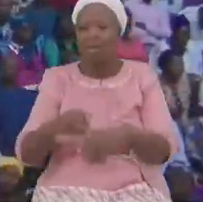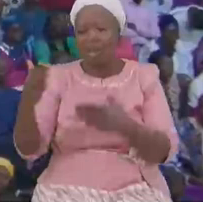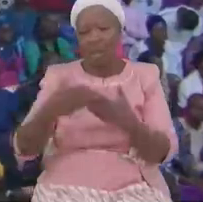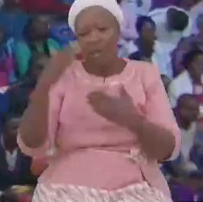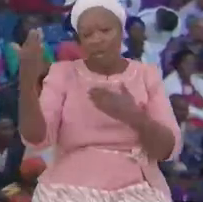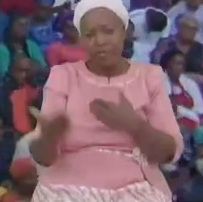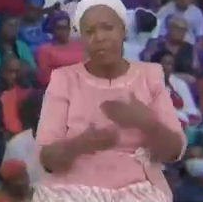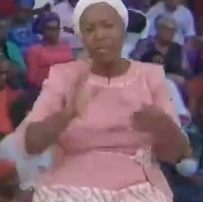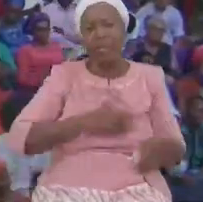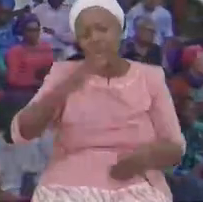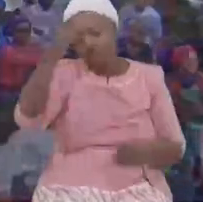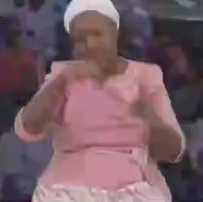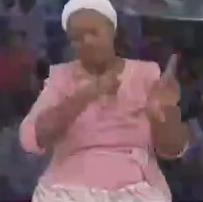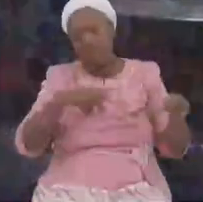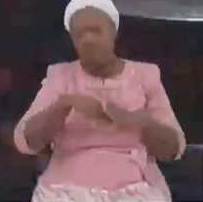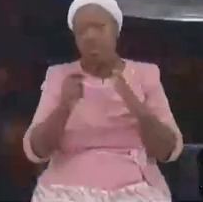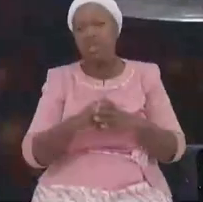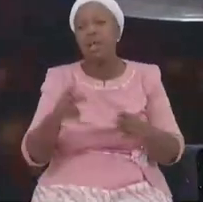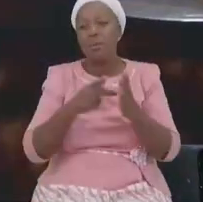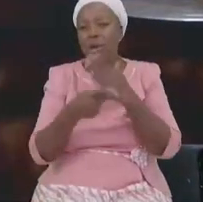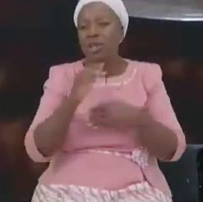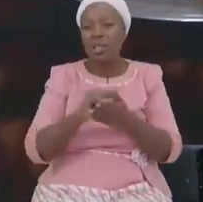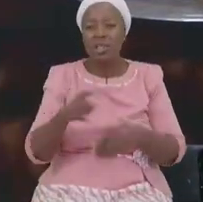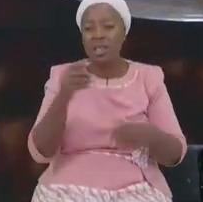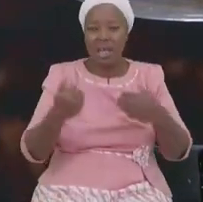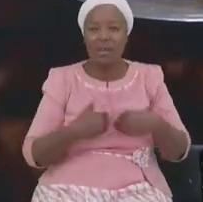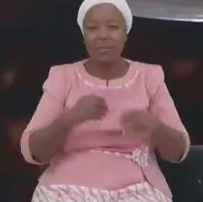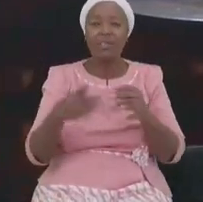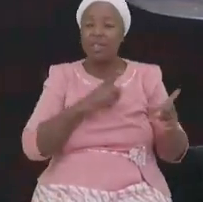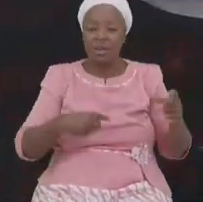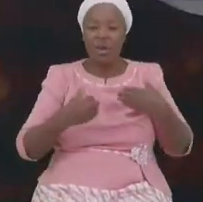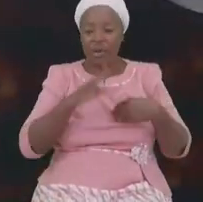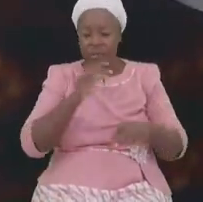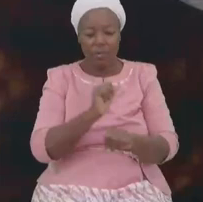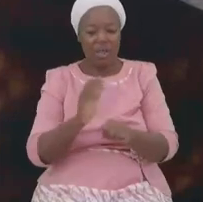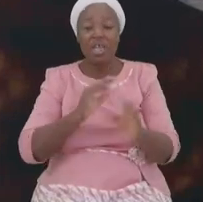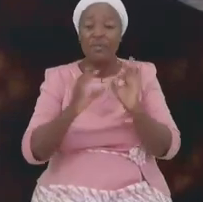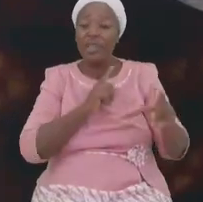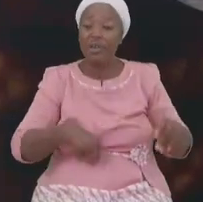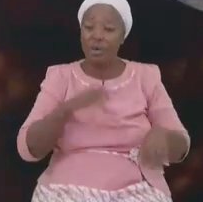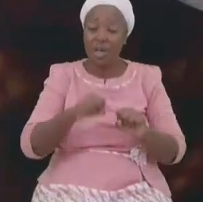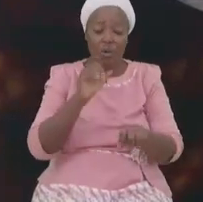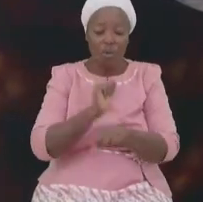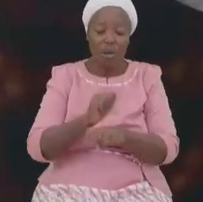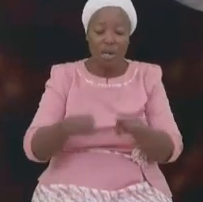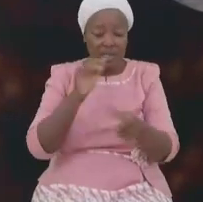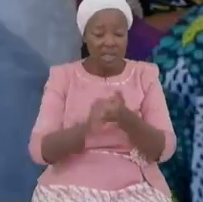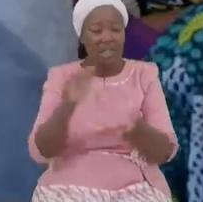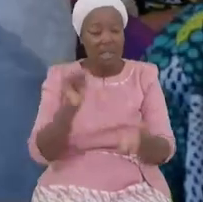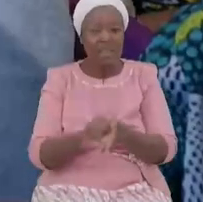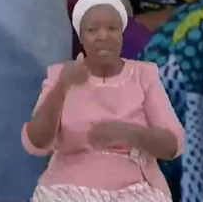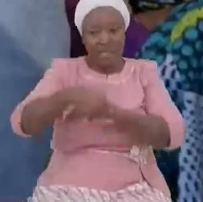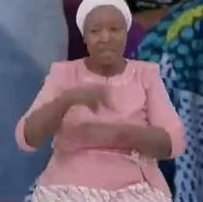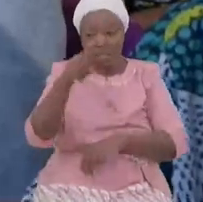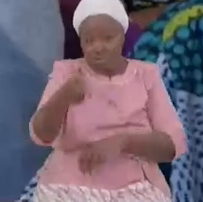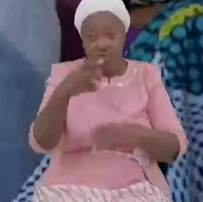Et le Seigneur agissait. Si Dieu peut agir comme ça, cette nuit-là, toi, aujourd'hui, tu l'as